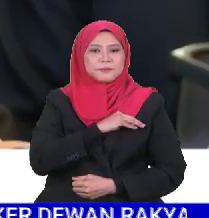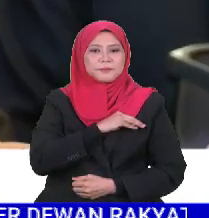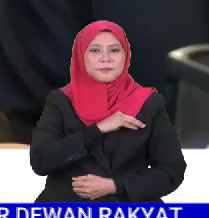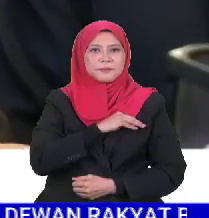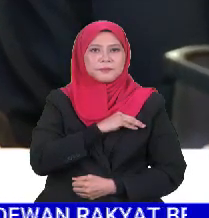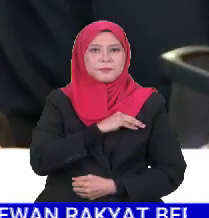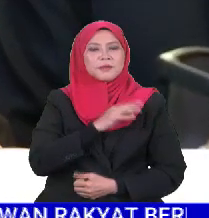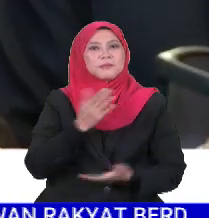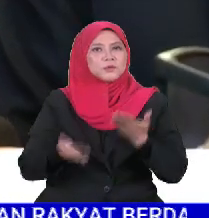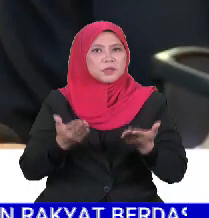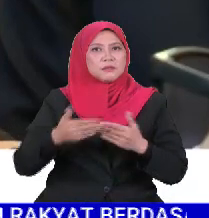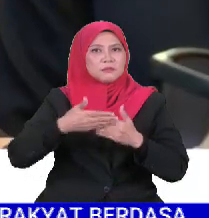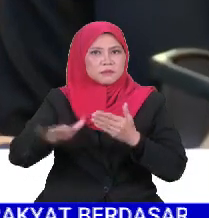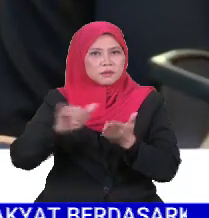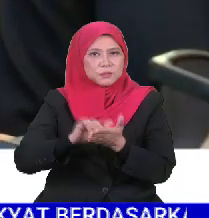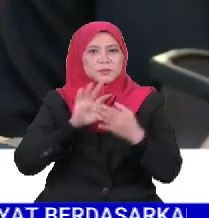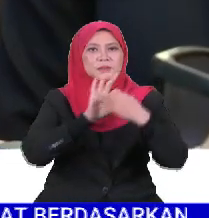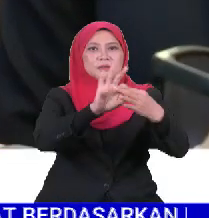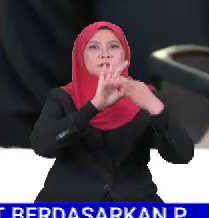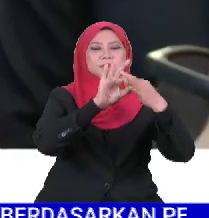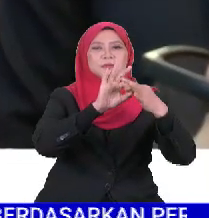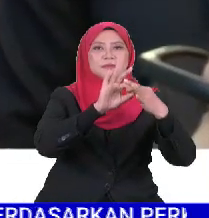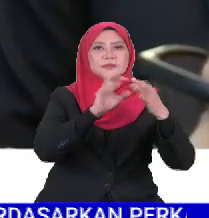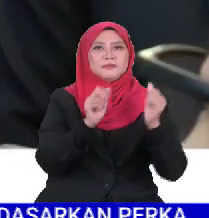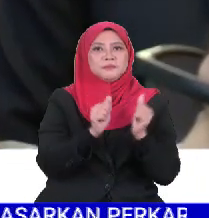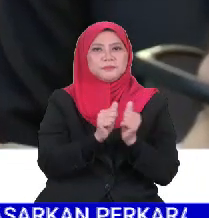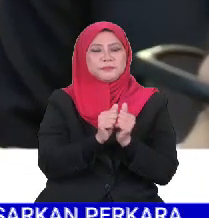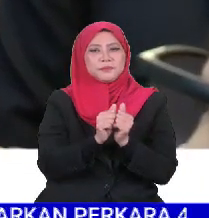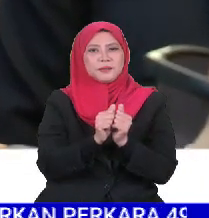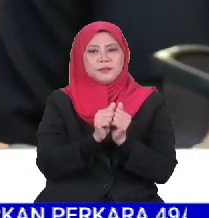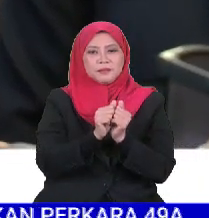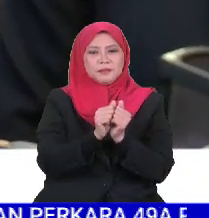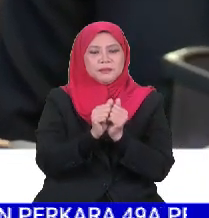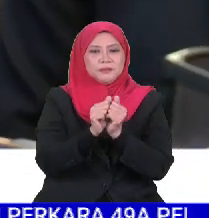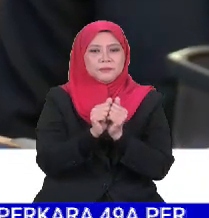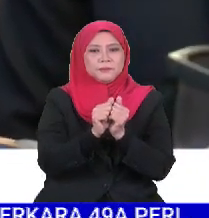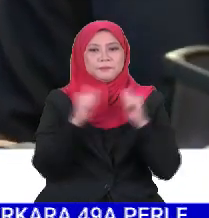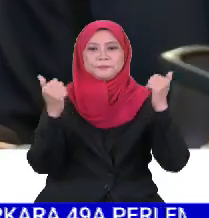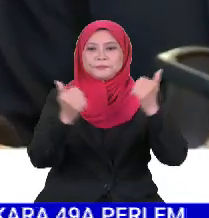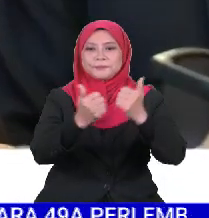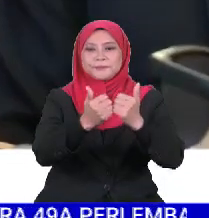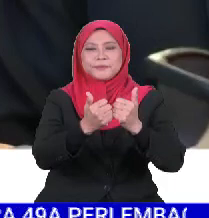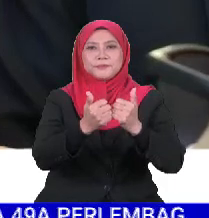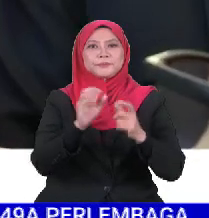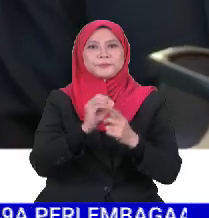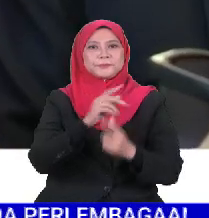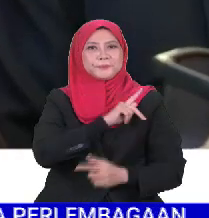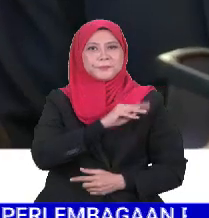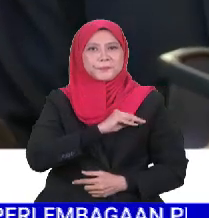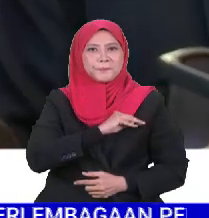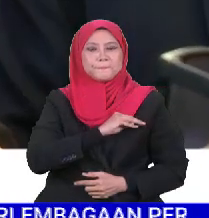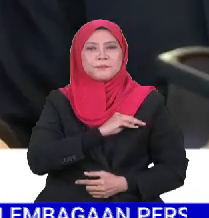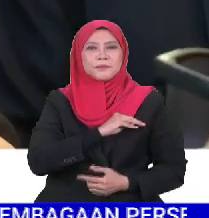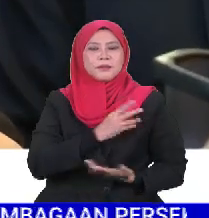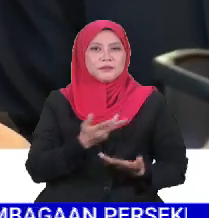kementerian, dan kemungkinan selepas itu kita buat kerjasamalah mungkin dengan agensi ataupun dengan mungkin kementerian interministerial